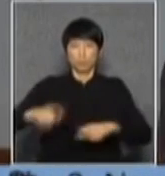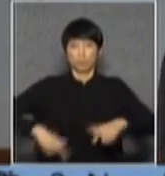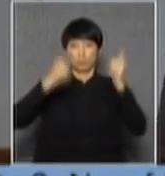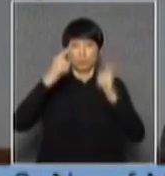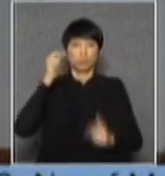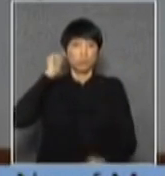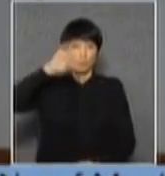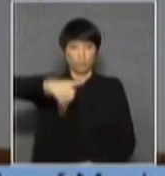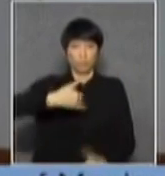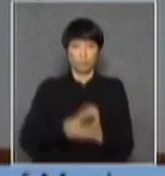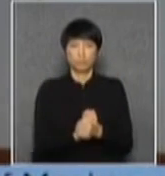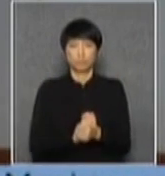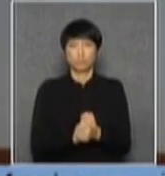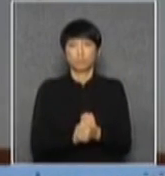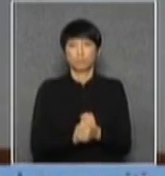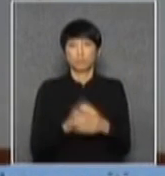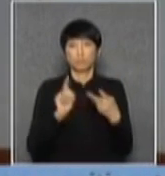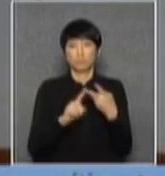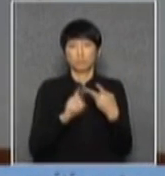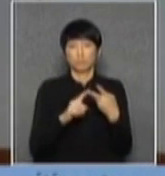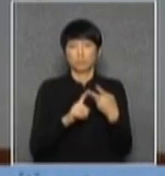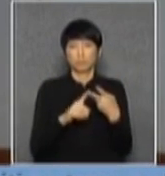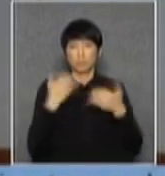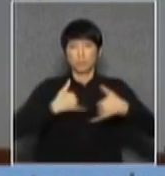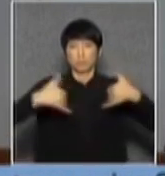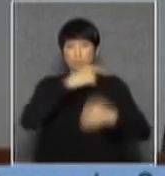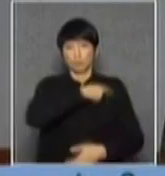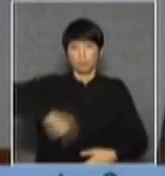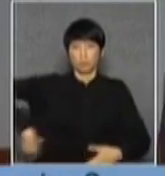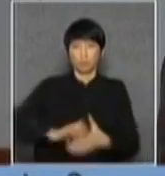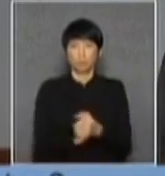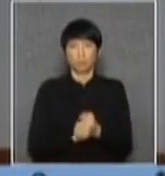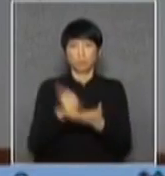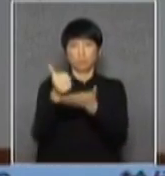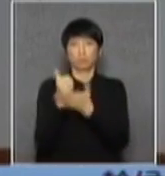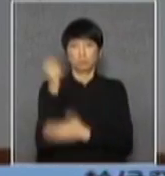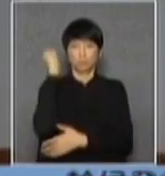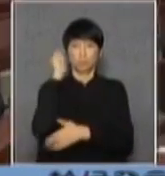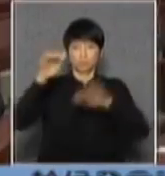同埋而家七步冇開會嘅議員歸案，請點人。